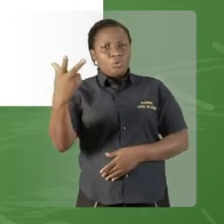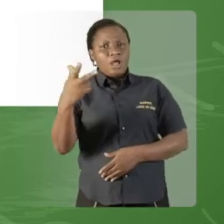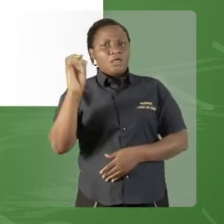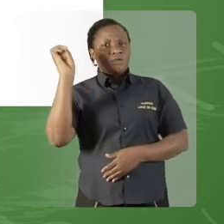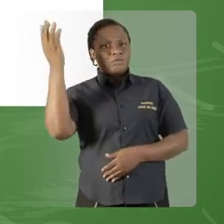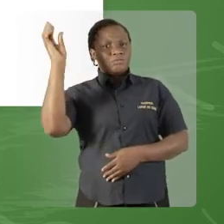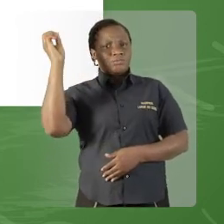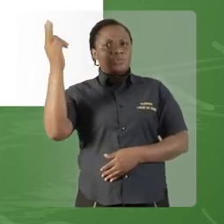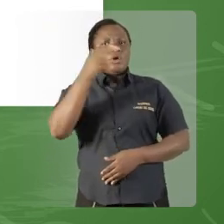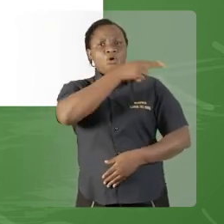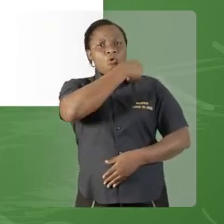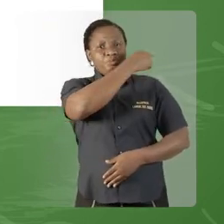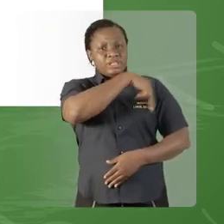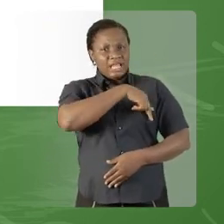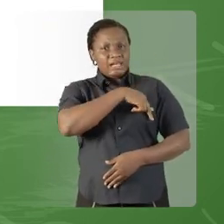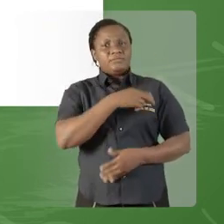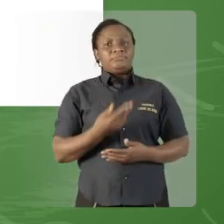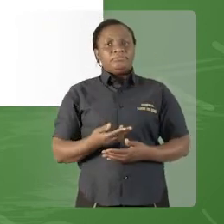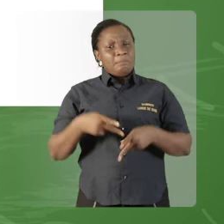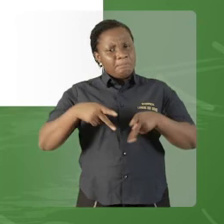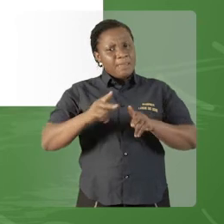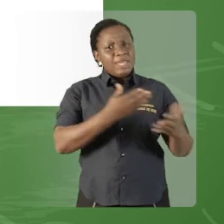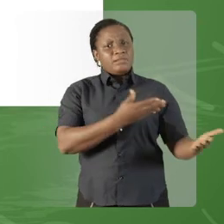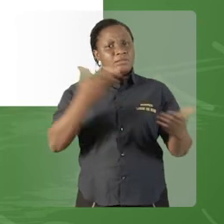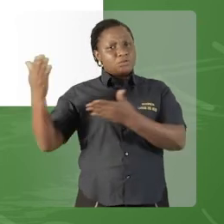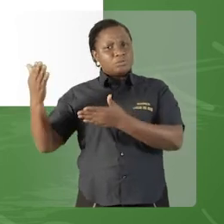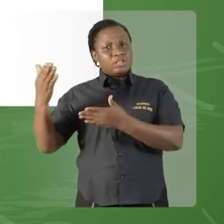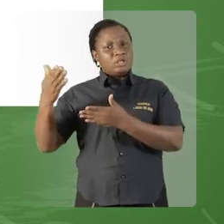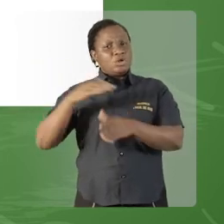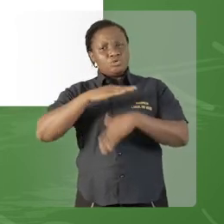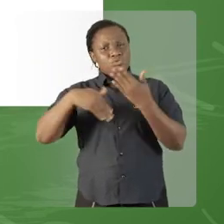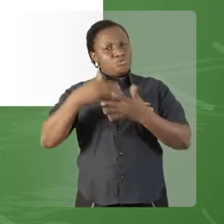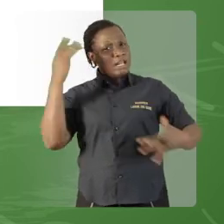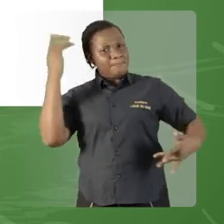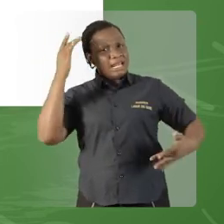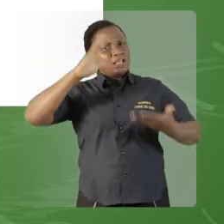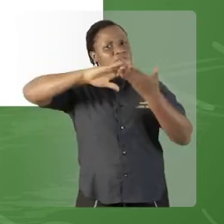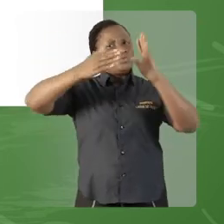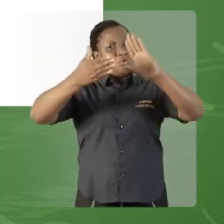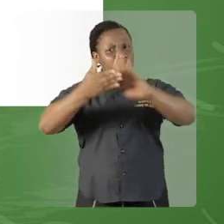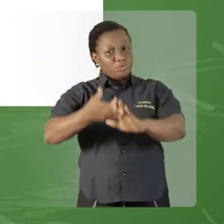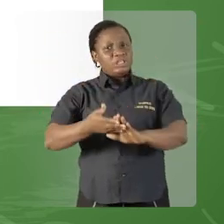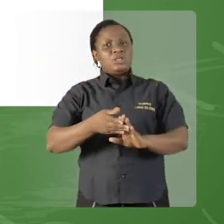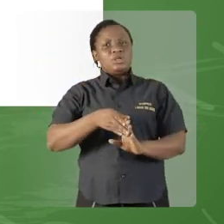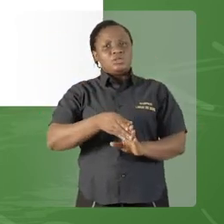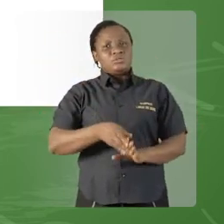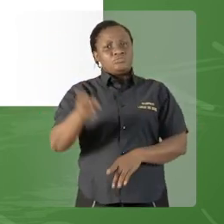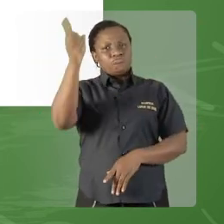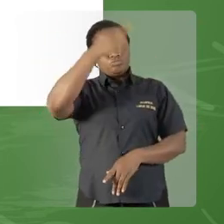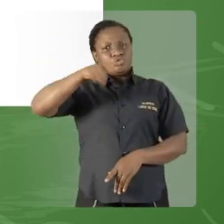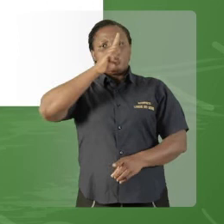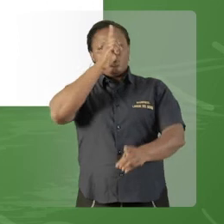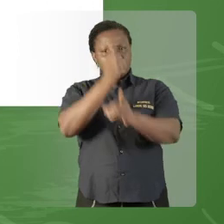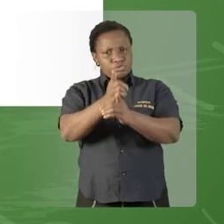de l'hôpital. L'ambulance de l'hôpital sert à transporter tous les malades d'une communauté. Et donc, c'est un